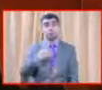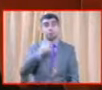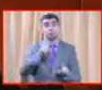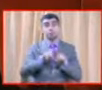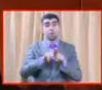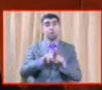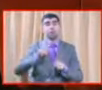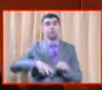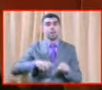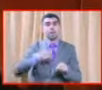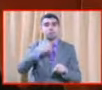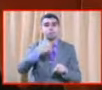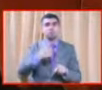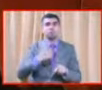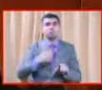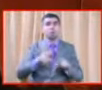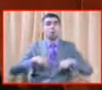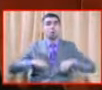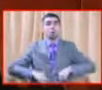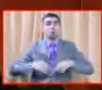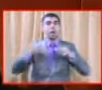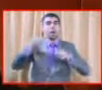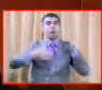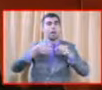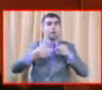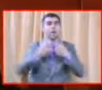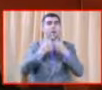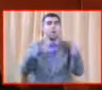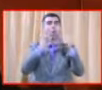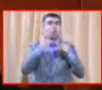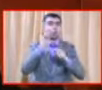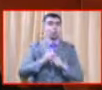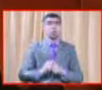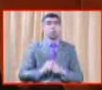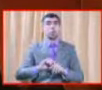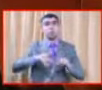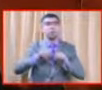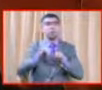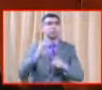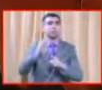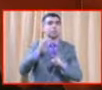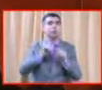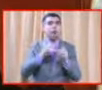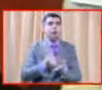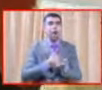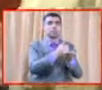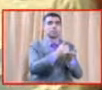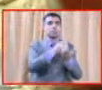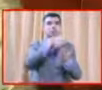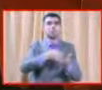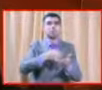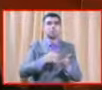أفيد سيد النائب بأن وزارة العدل والحريات دأبت على تقديم دعم مالي للجمعيات العاملة.